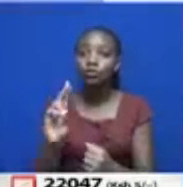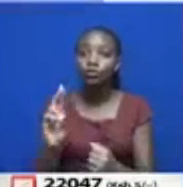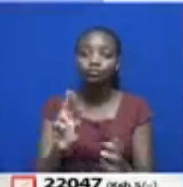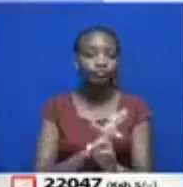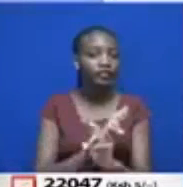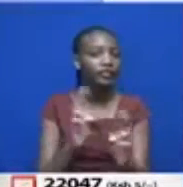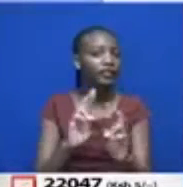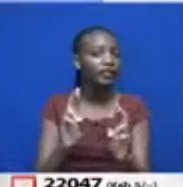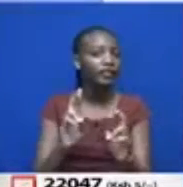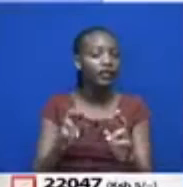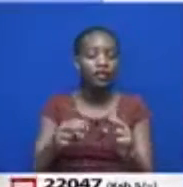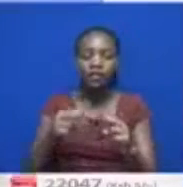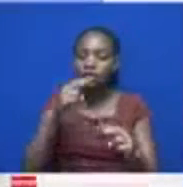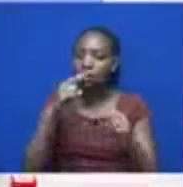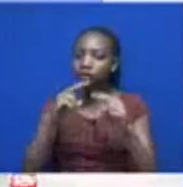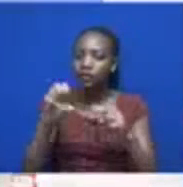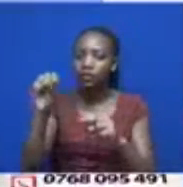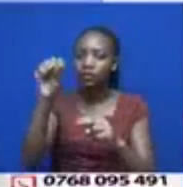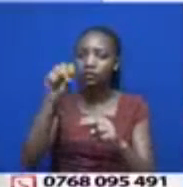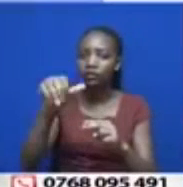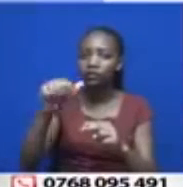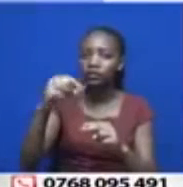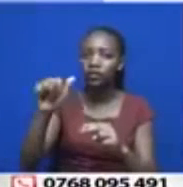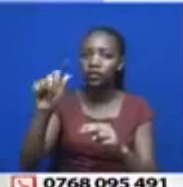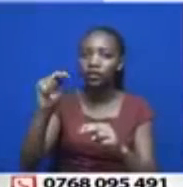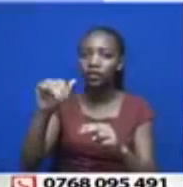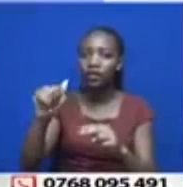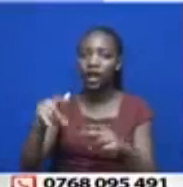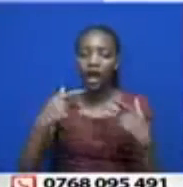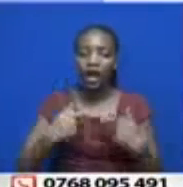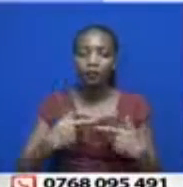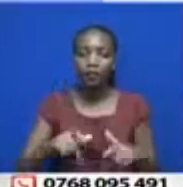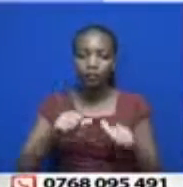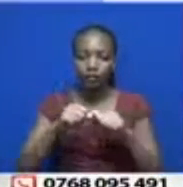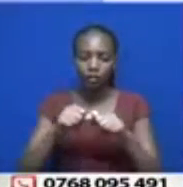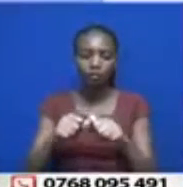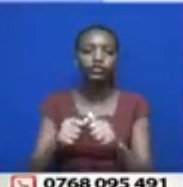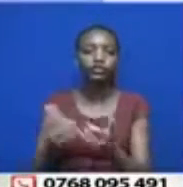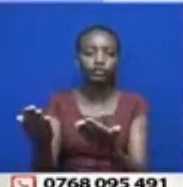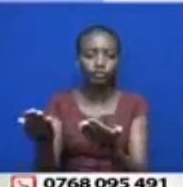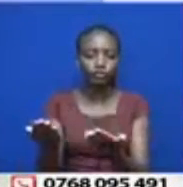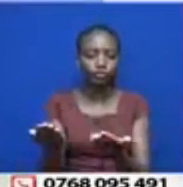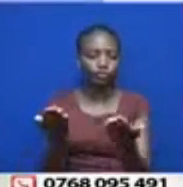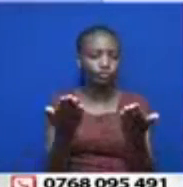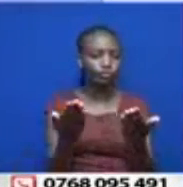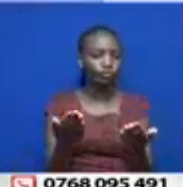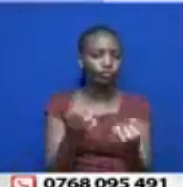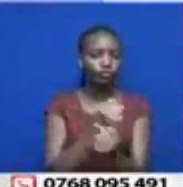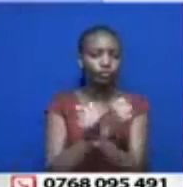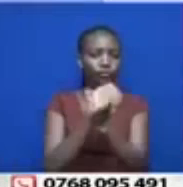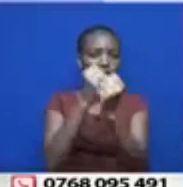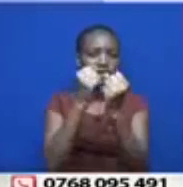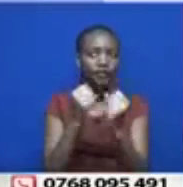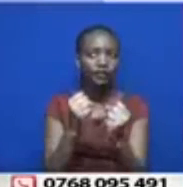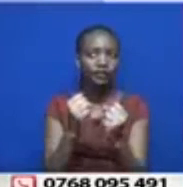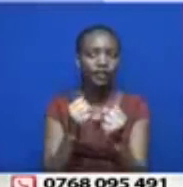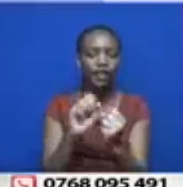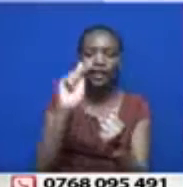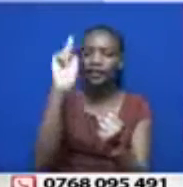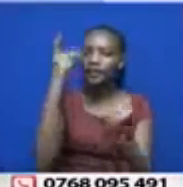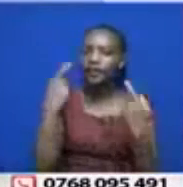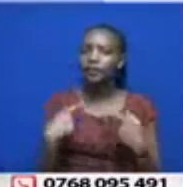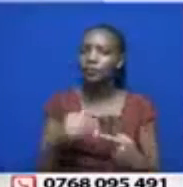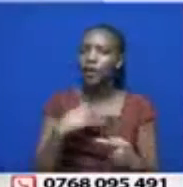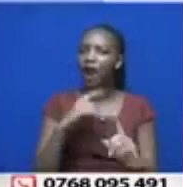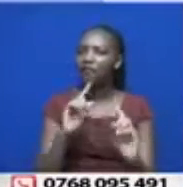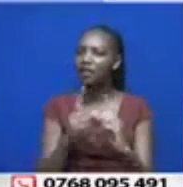la Sagana, na kuna wengi ambao tu wanazidi kumlaki. Kauli tu za Wakenya ni nyingi sana